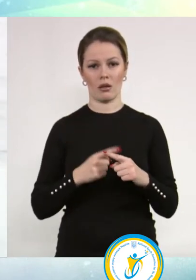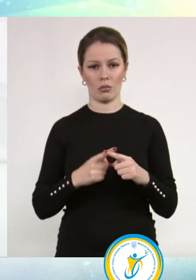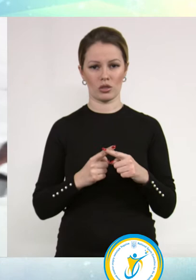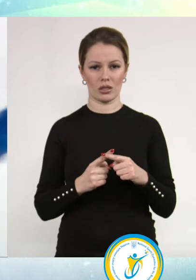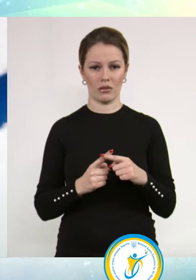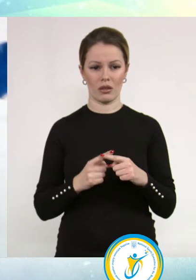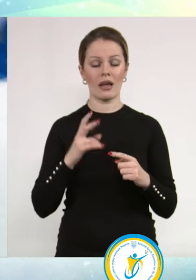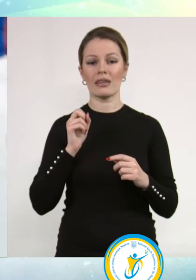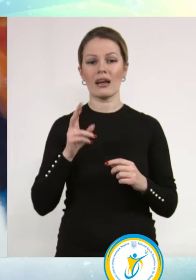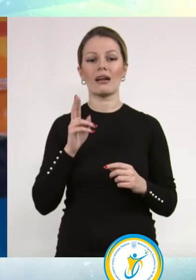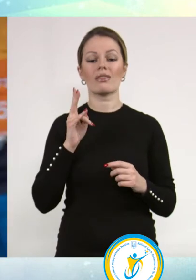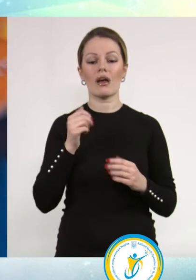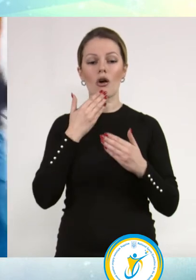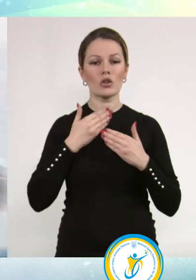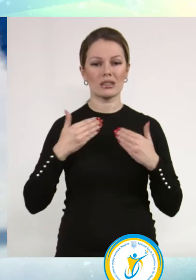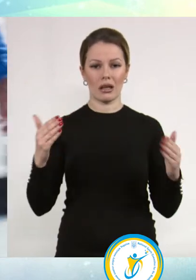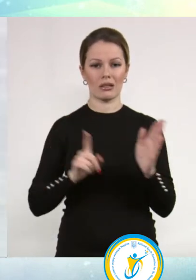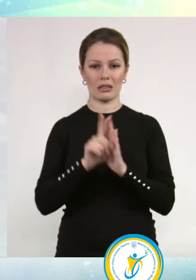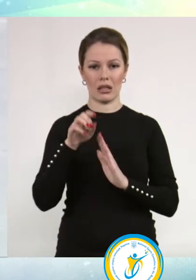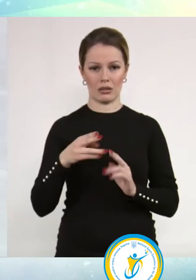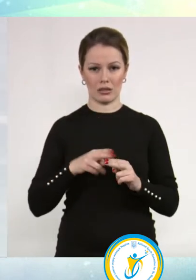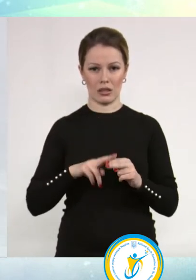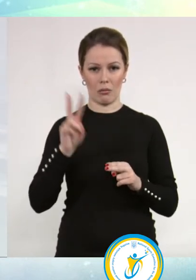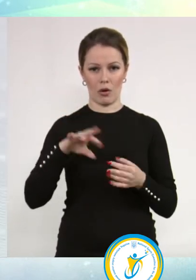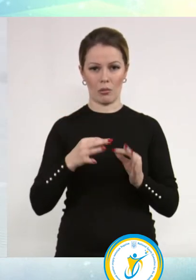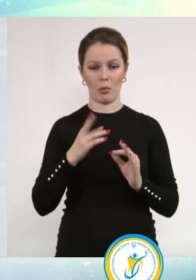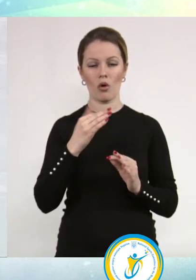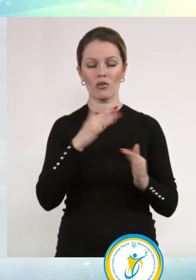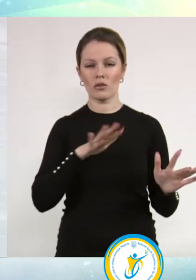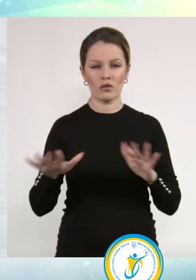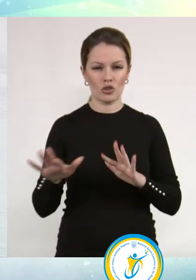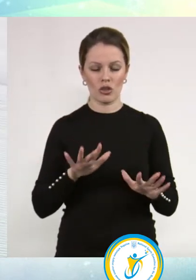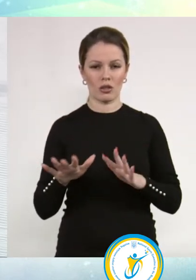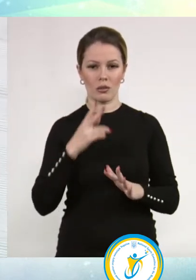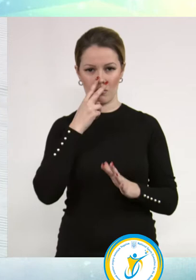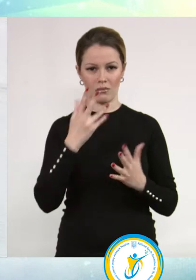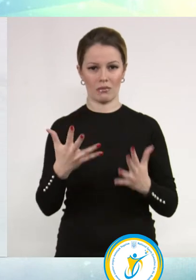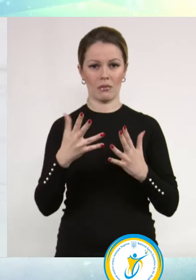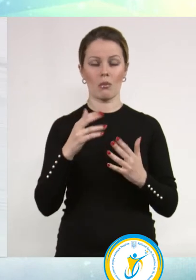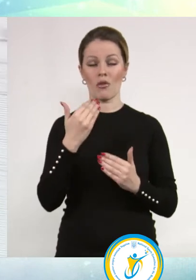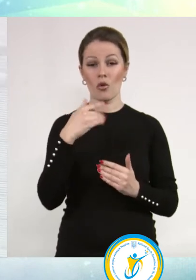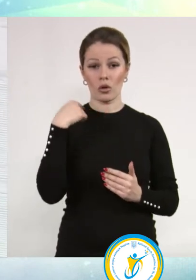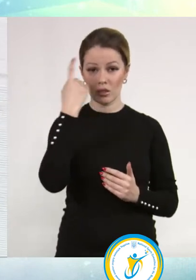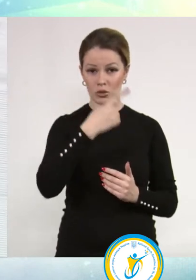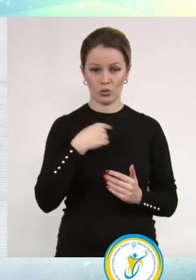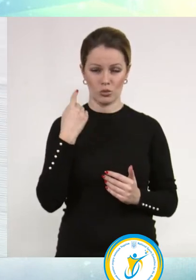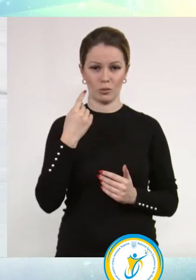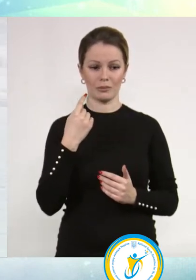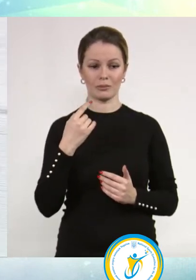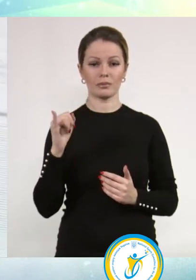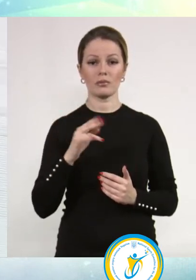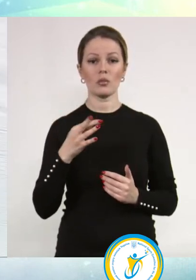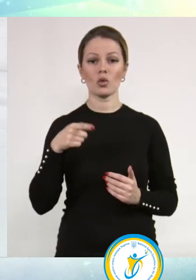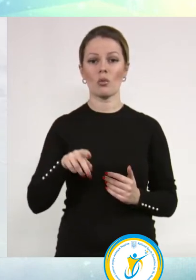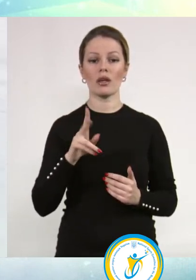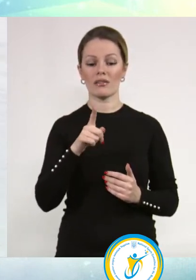Як от на останній старт на цій Паралімпіаді. Я не знаю, навіть по ньому видно, по його движенням, по його лицю. І по тому, як